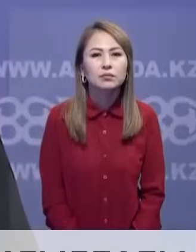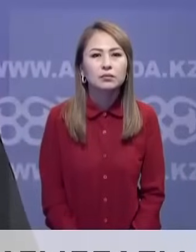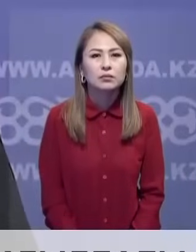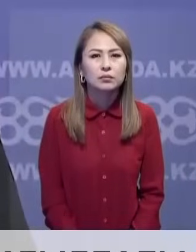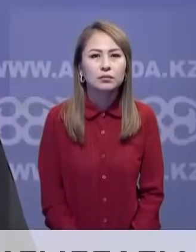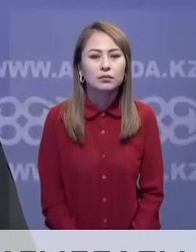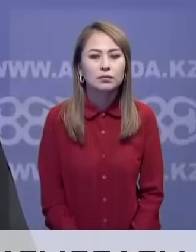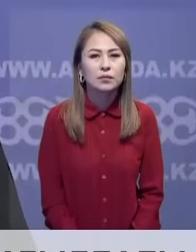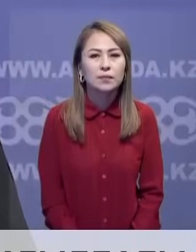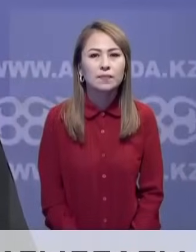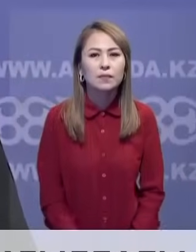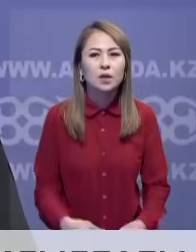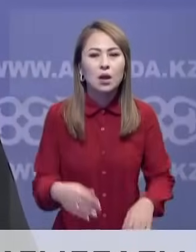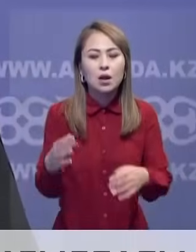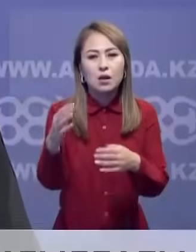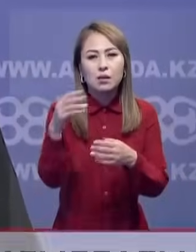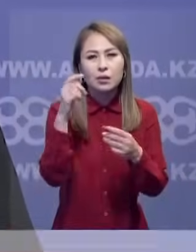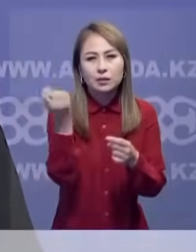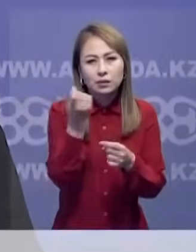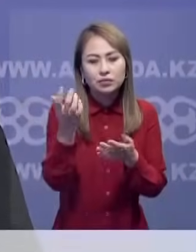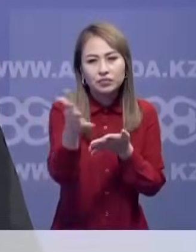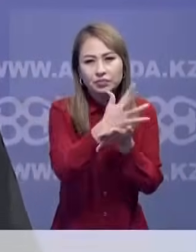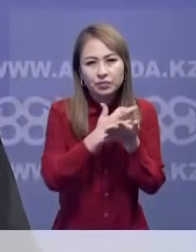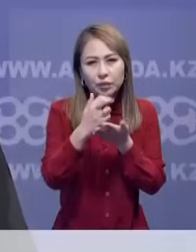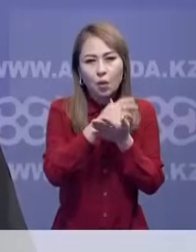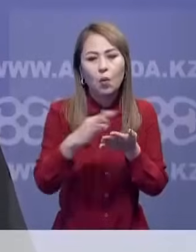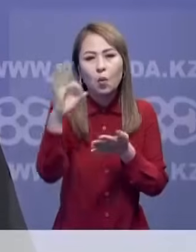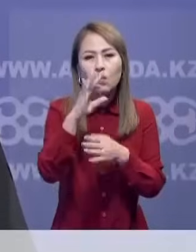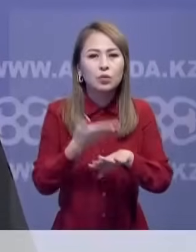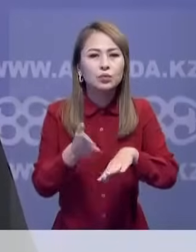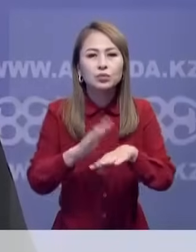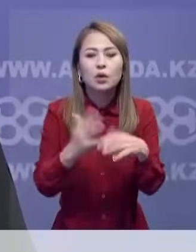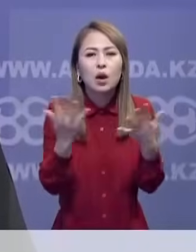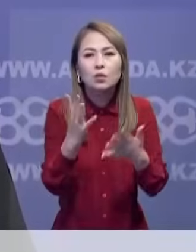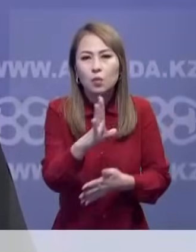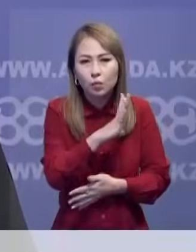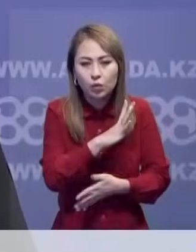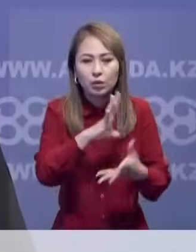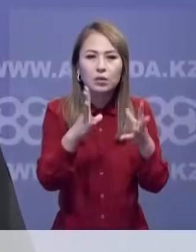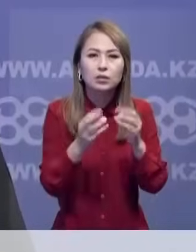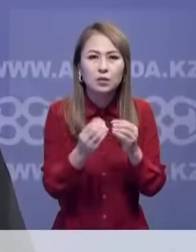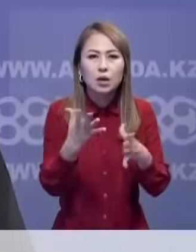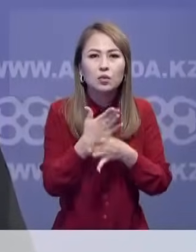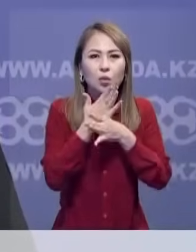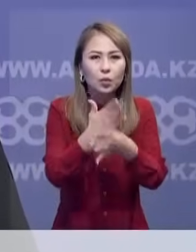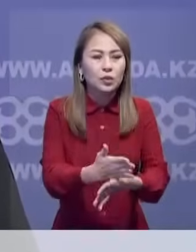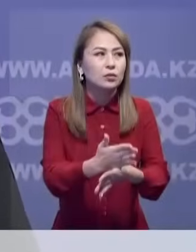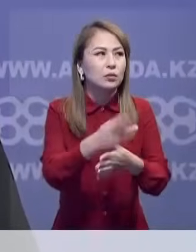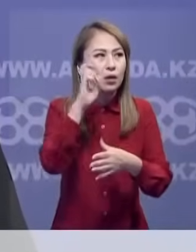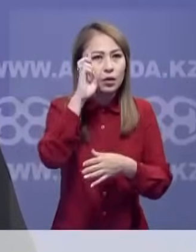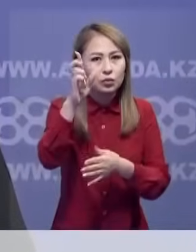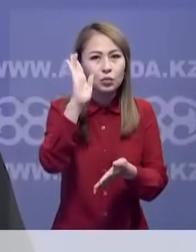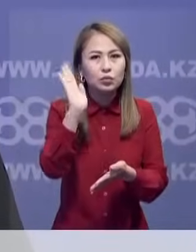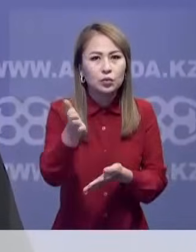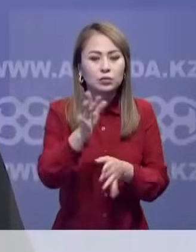Егін жинау науқанын туралы баяндадым. Қандай қиыншылықтар болды? Зардап шеккен шаруашылықтарға қандай көмек мемлекет